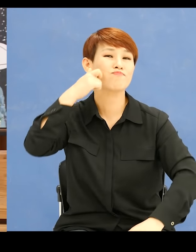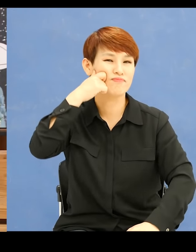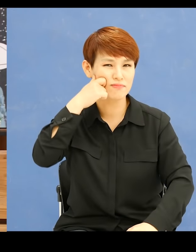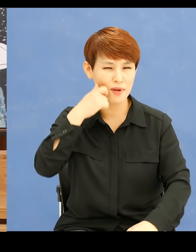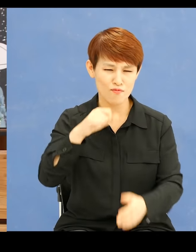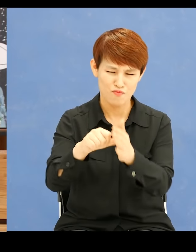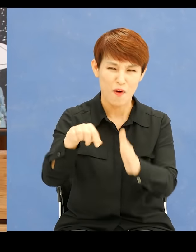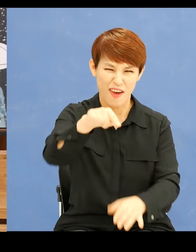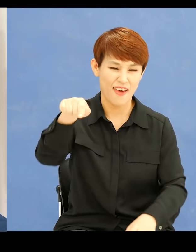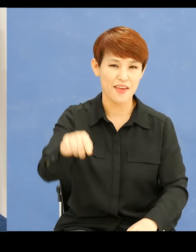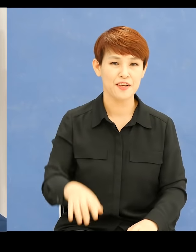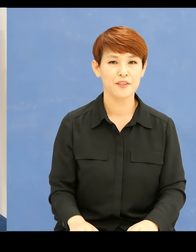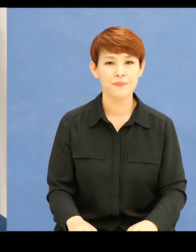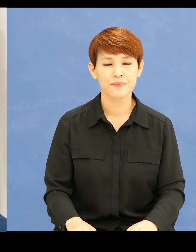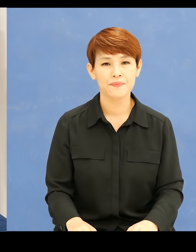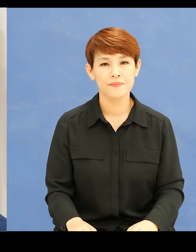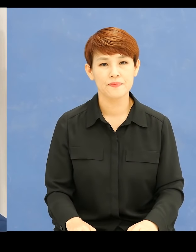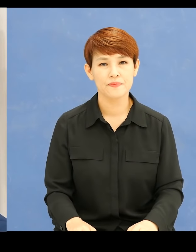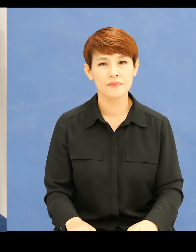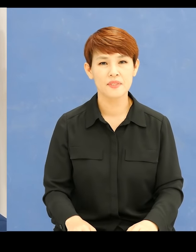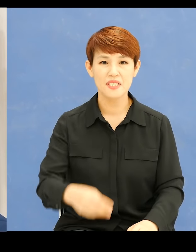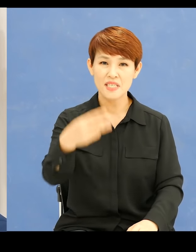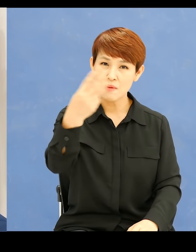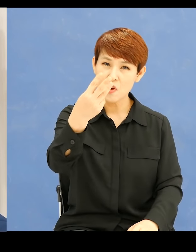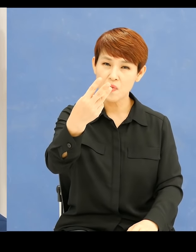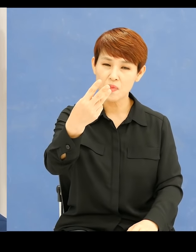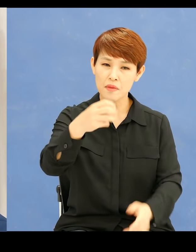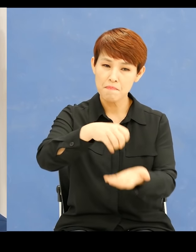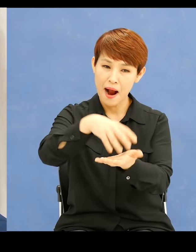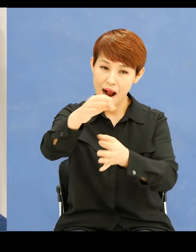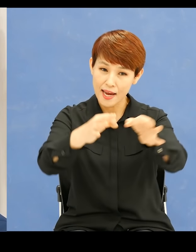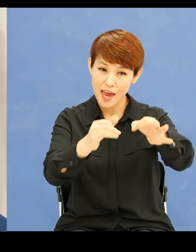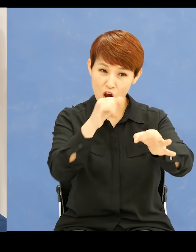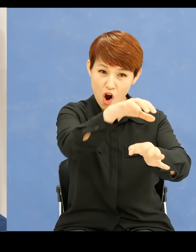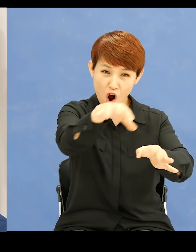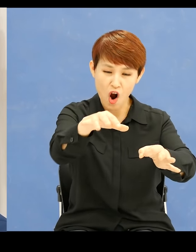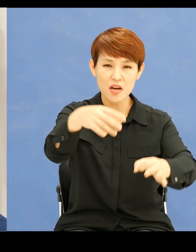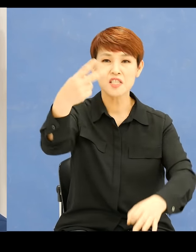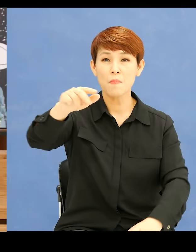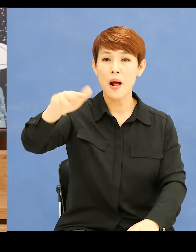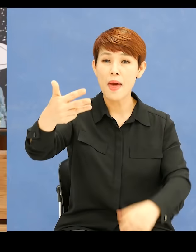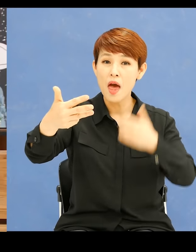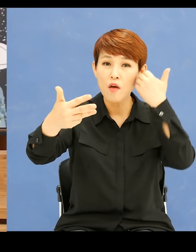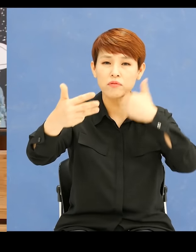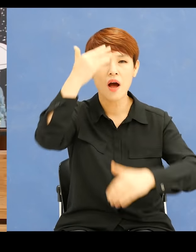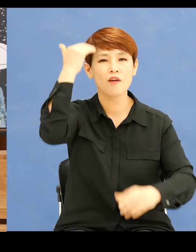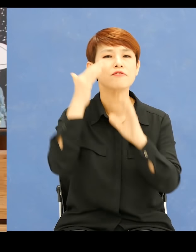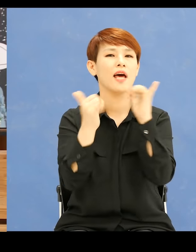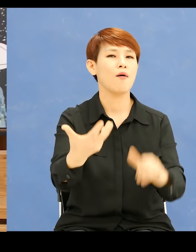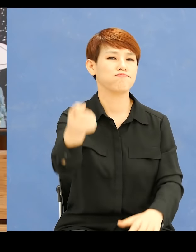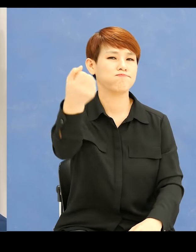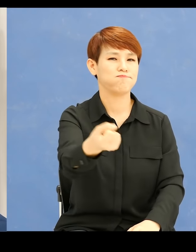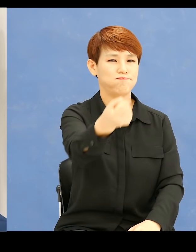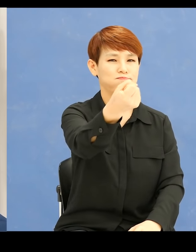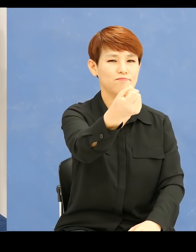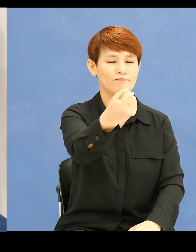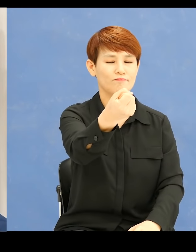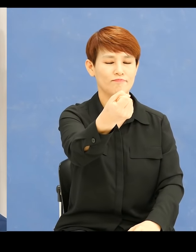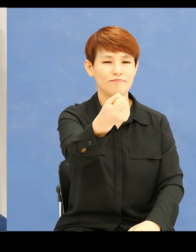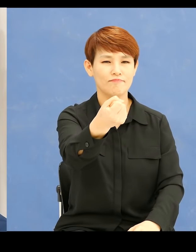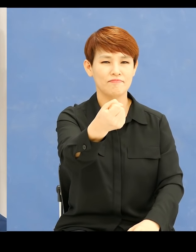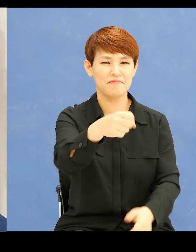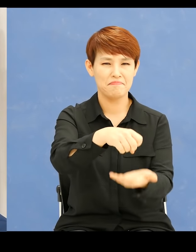예. 유명한 게 많아서. 만약에 3,000개 도넛 가게가 있으면 한 2,800개는 한인들이 하는 거죠. 완전히 다